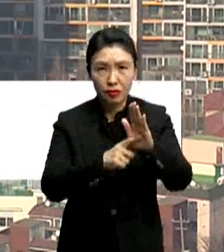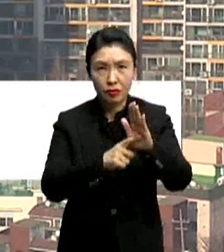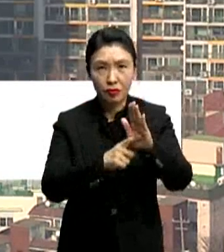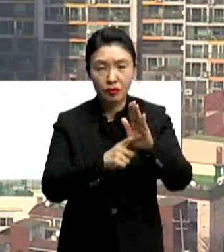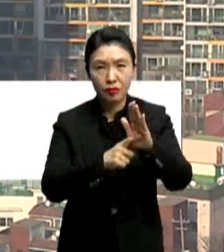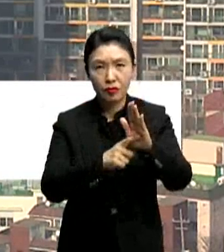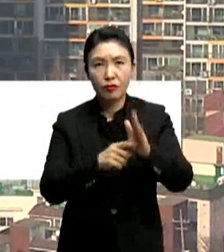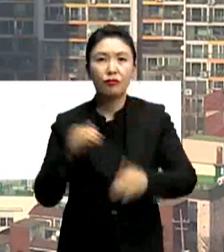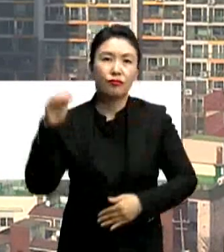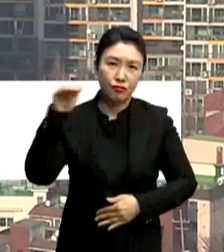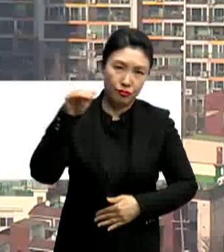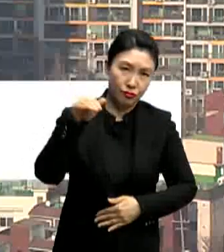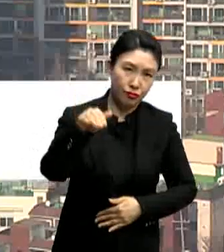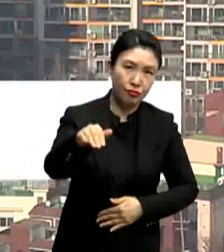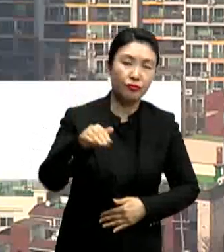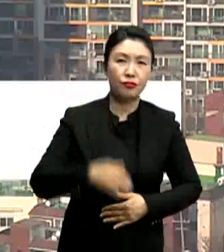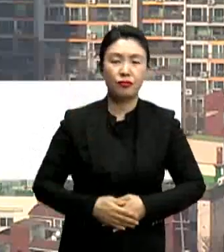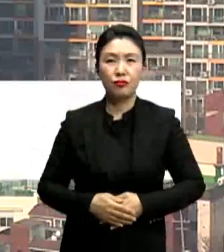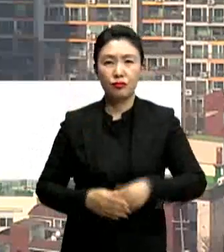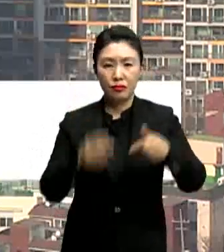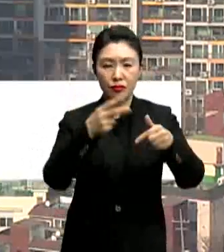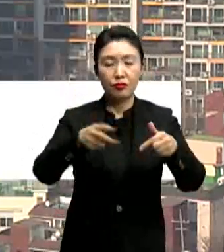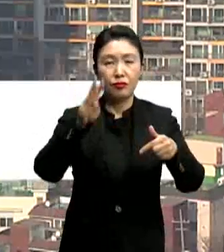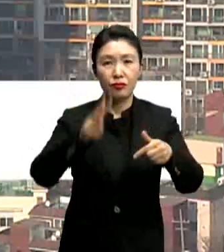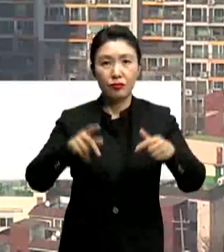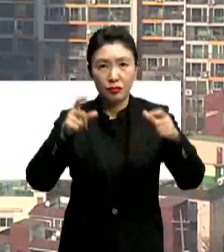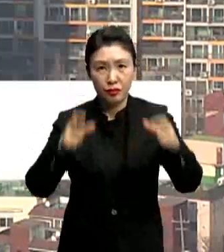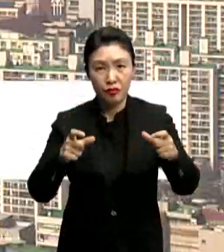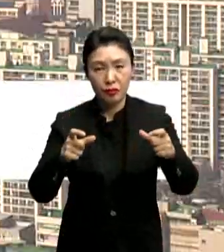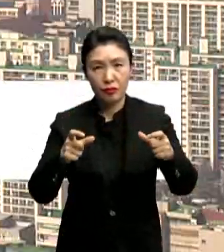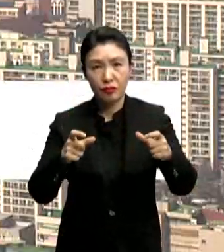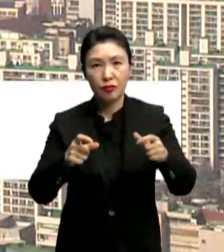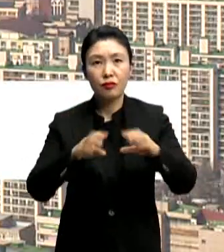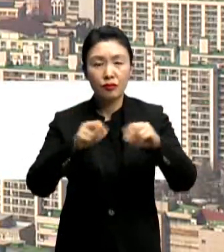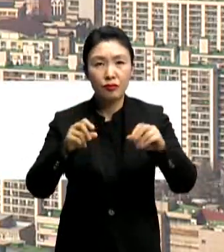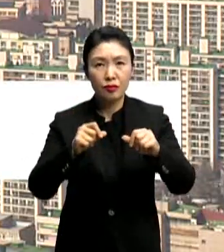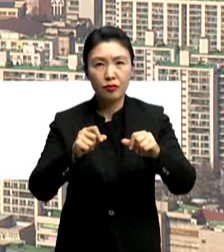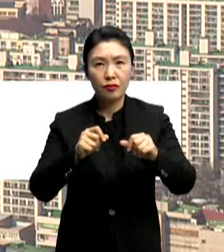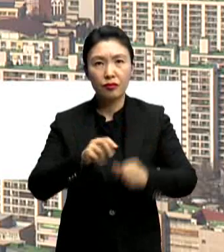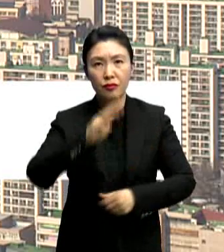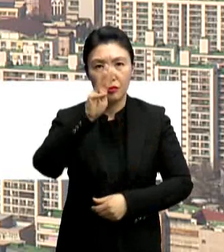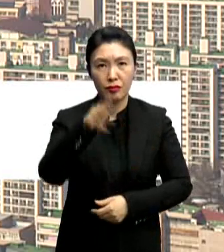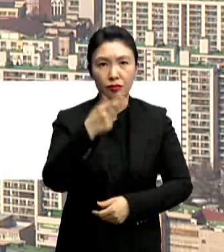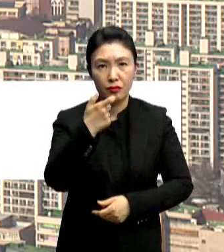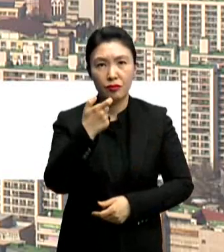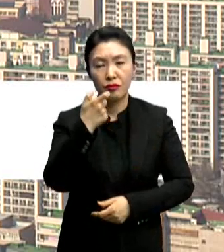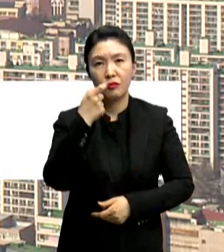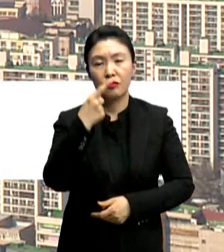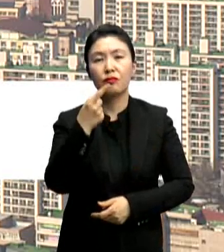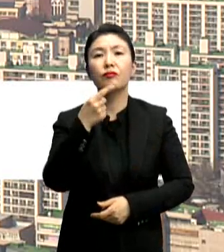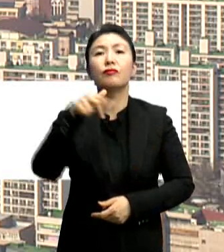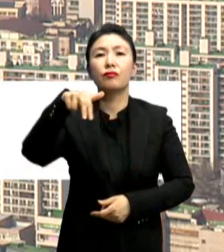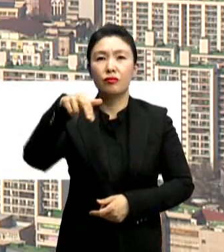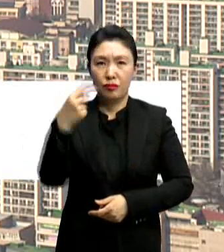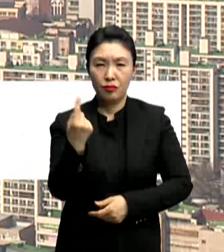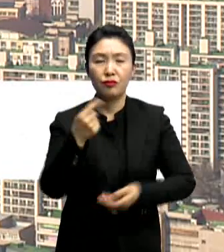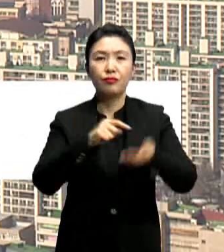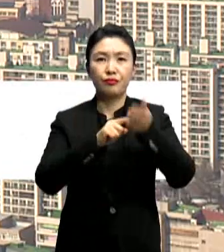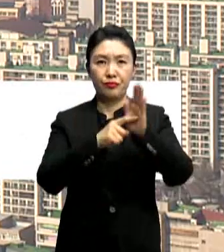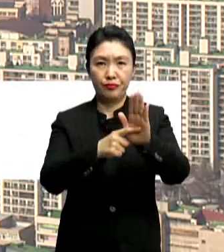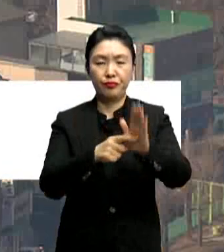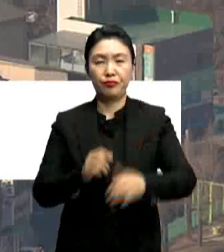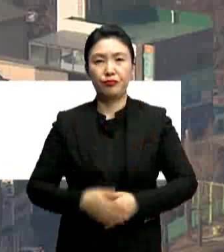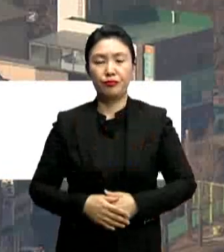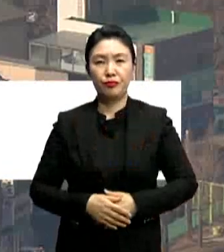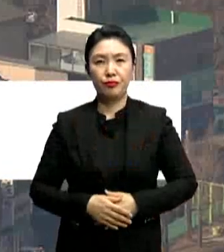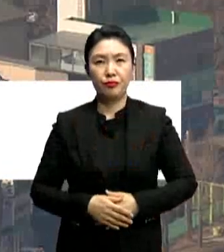하락했으며 인천의 전체 땅값 규모는 361조로 나타났습니다지가 총액은 서구 약